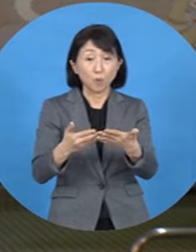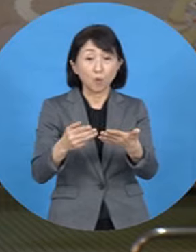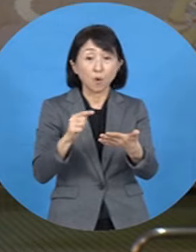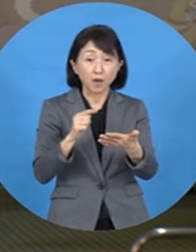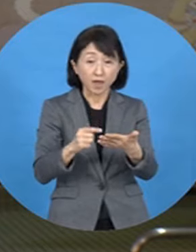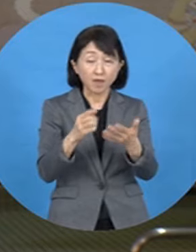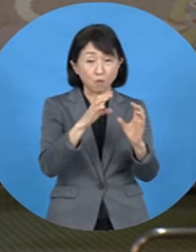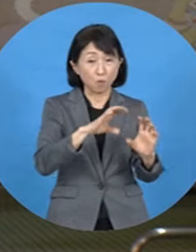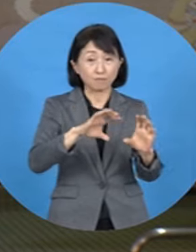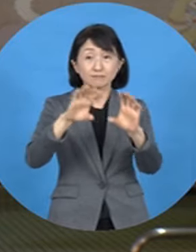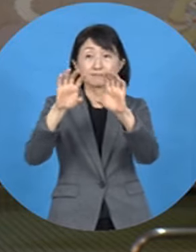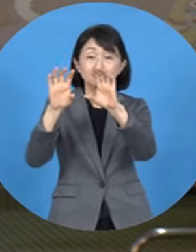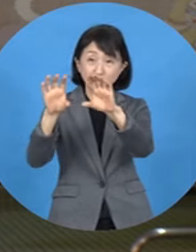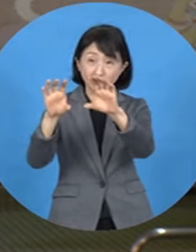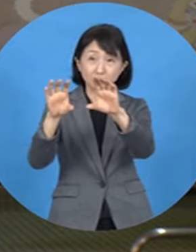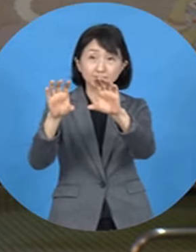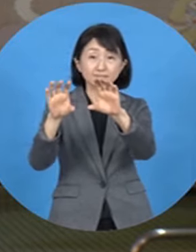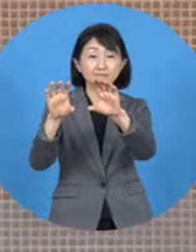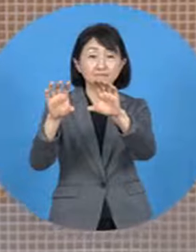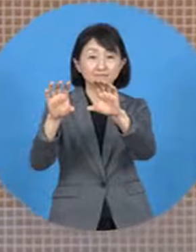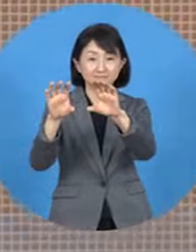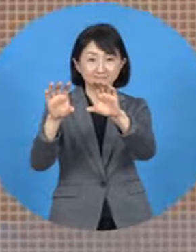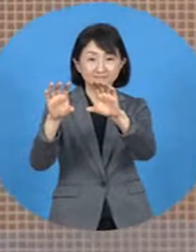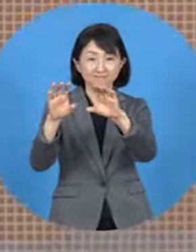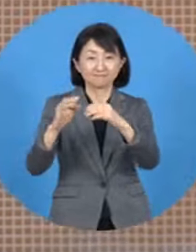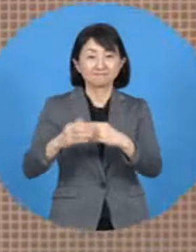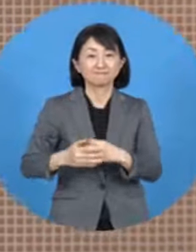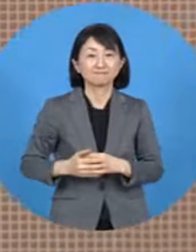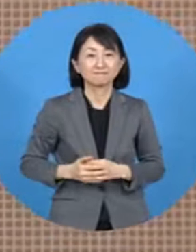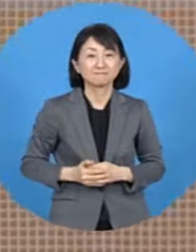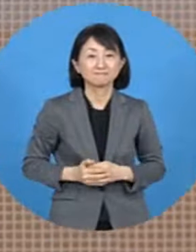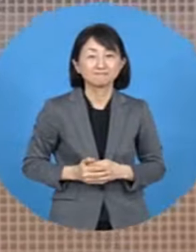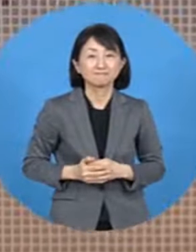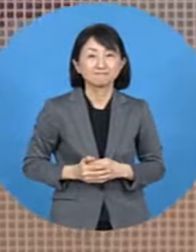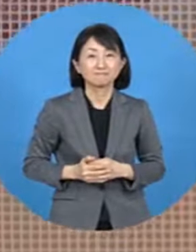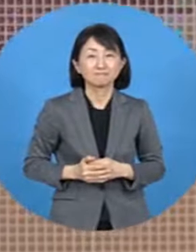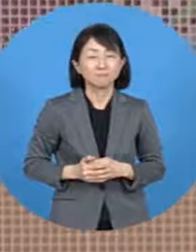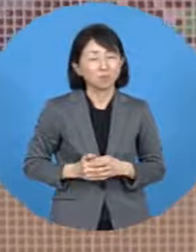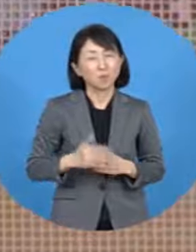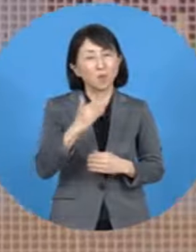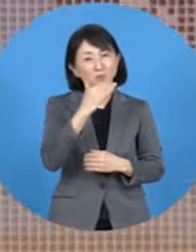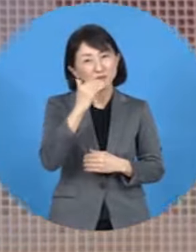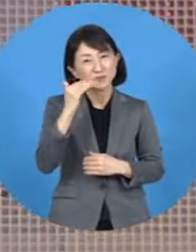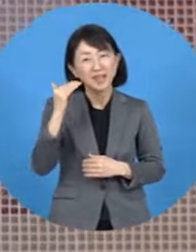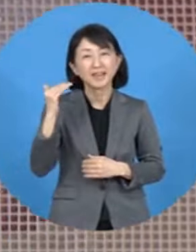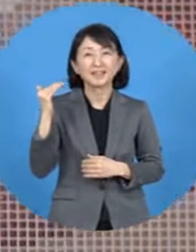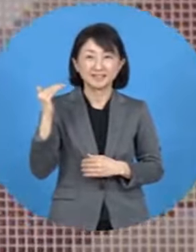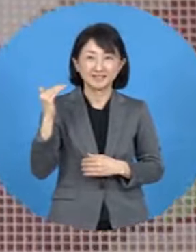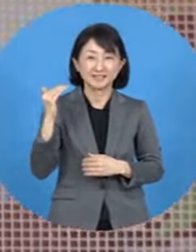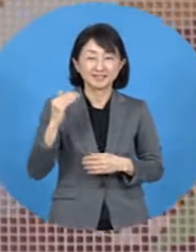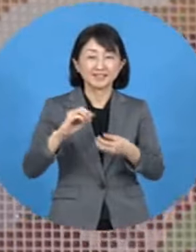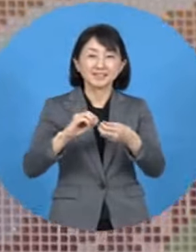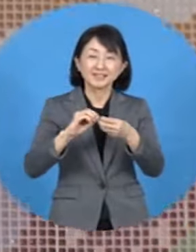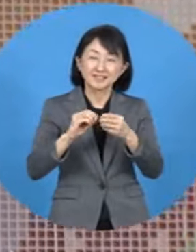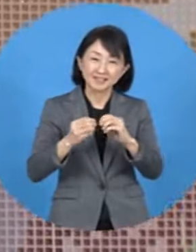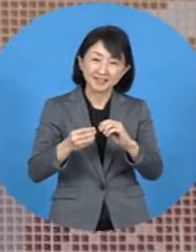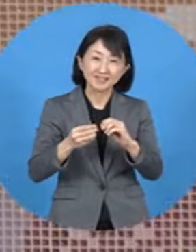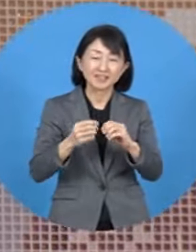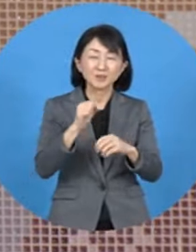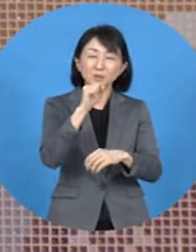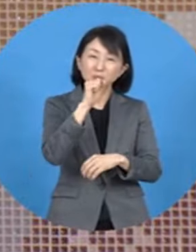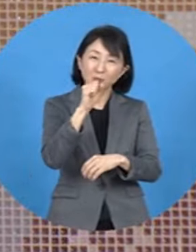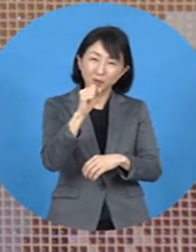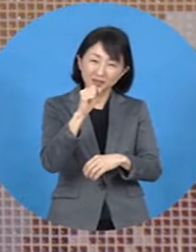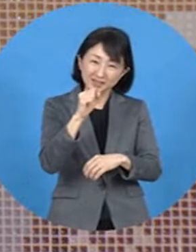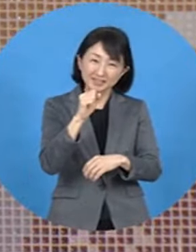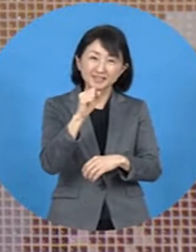絵としております。 ああそうなんですか、はい、すごく素敵ですよね。色合いも優し